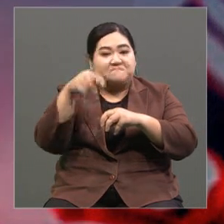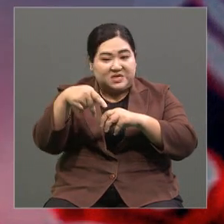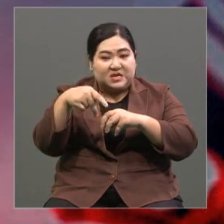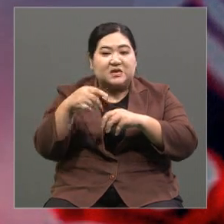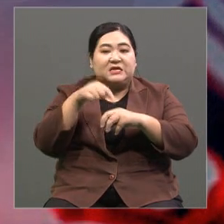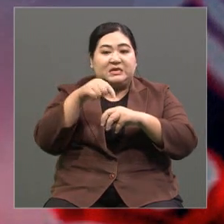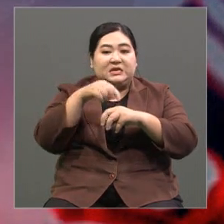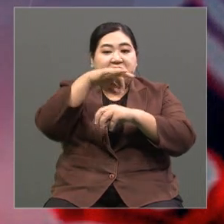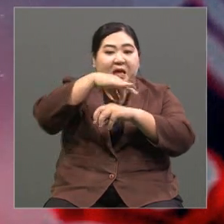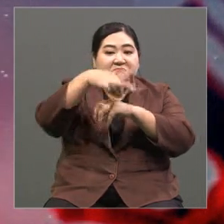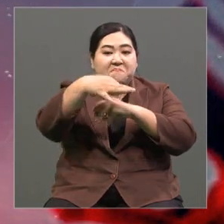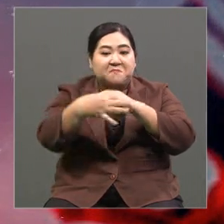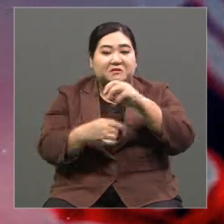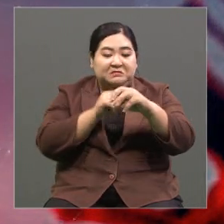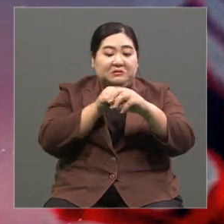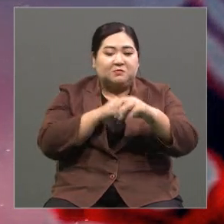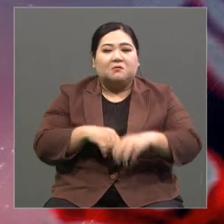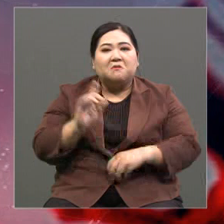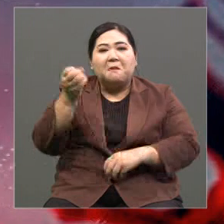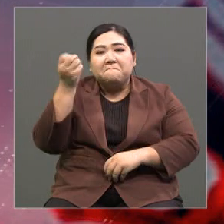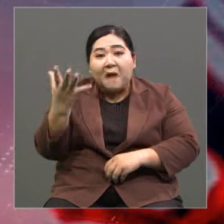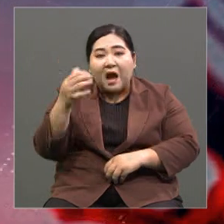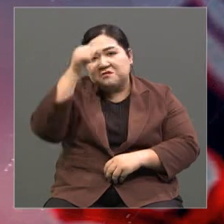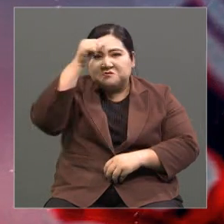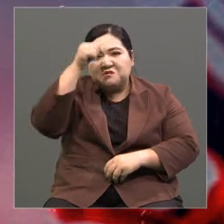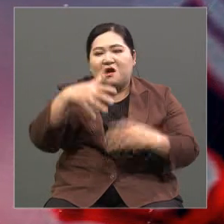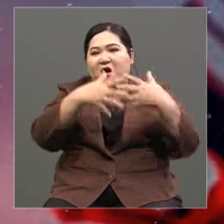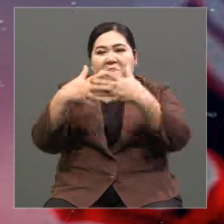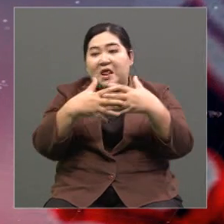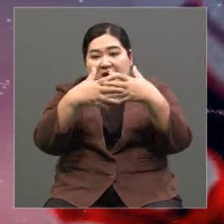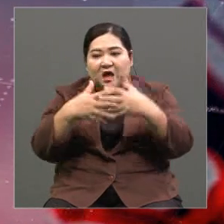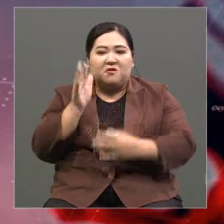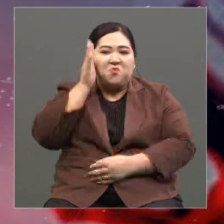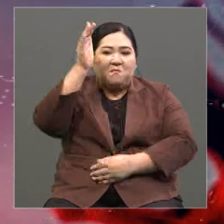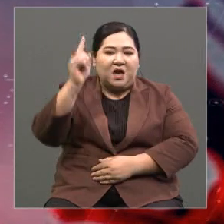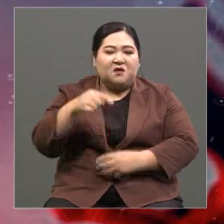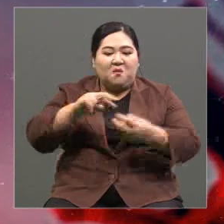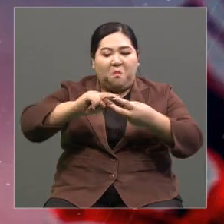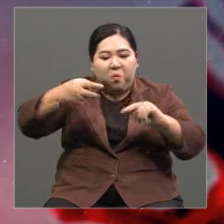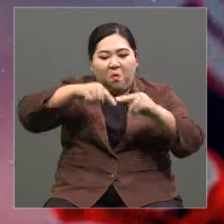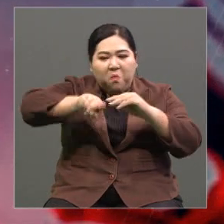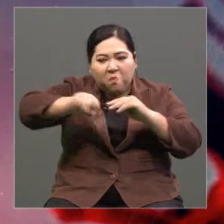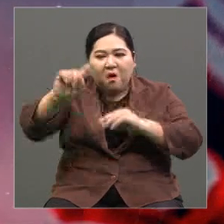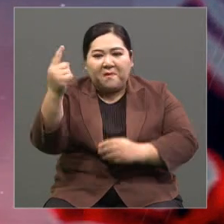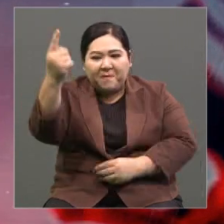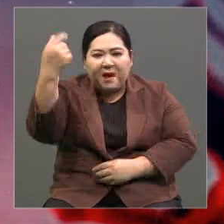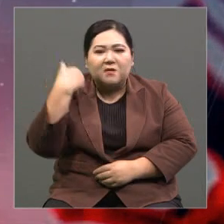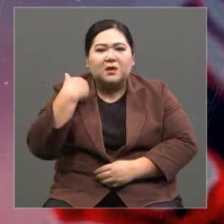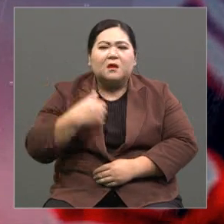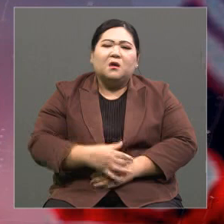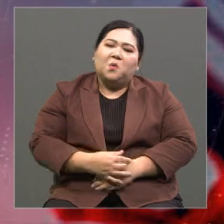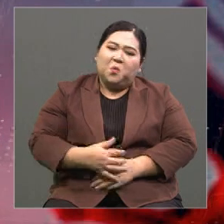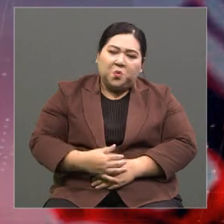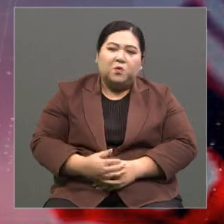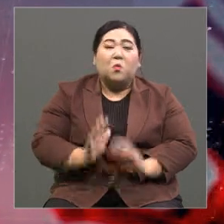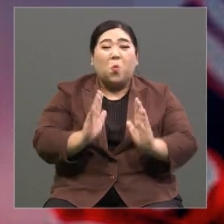ในสหรัฐอเมริกาและในไม่ช้าก็อาจจะถูกกำหนดชื่อเป็นสายพันธุ์ย่อยอื่นอีกด้วยแต่ว่าก็ไม่อยากให้ประชาชนนะคะ